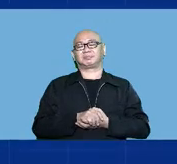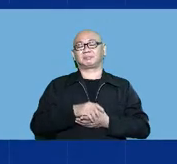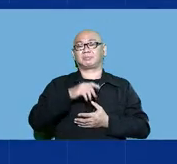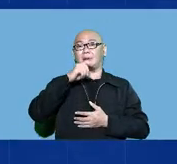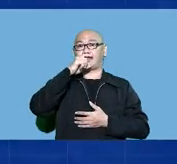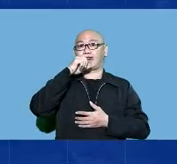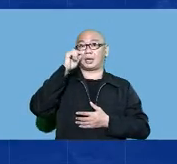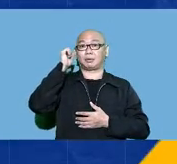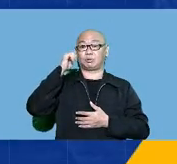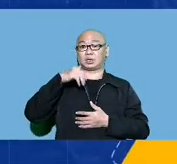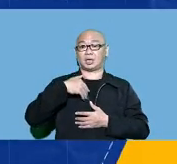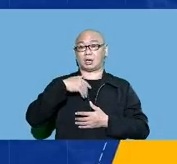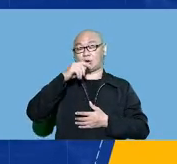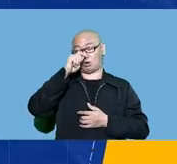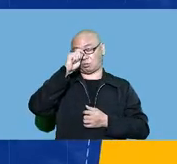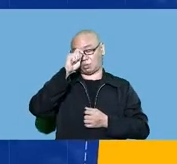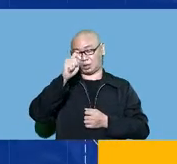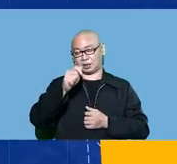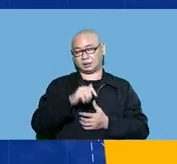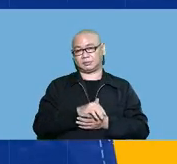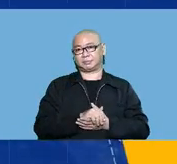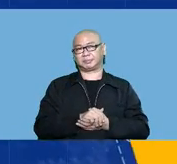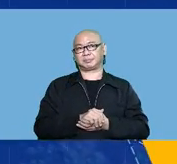Bapak Ibu yang saya hormati,